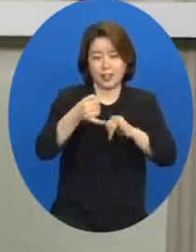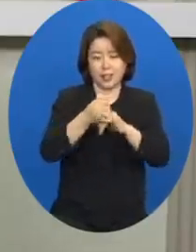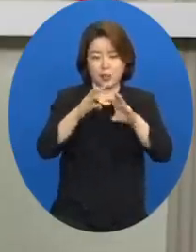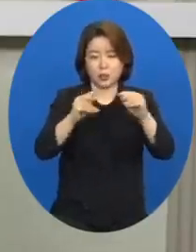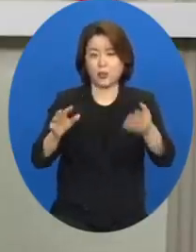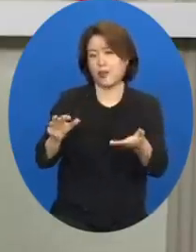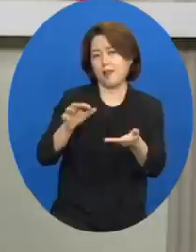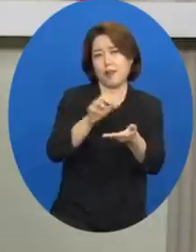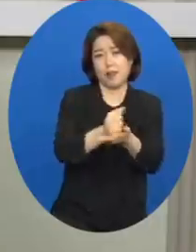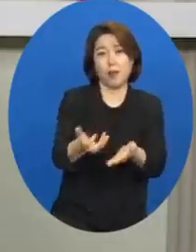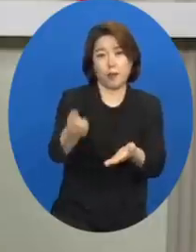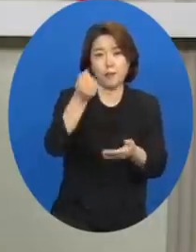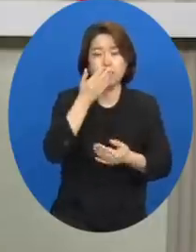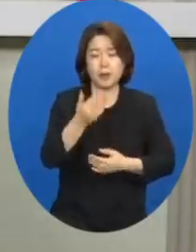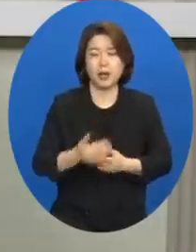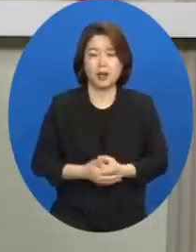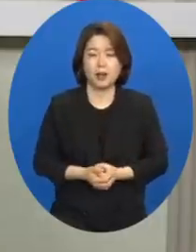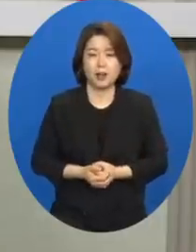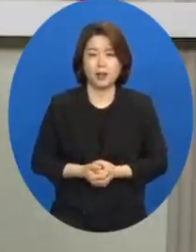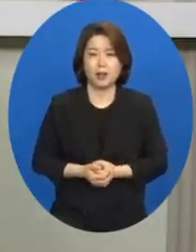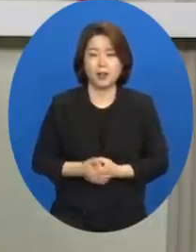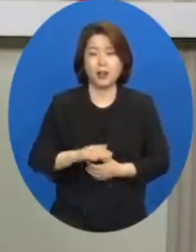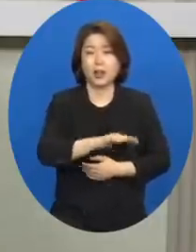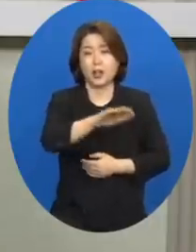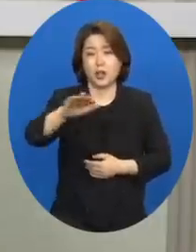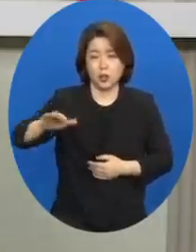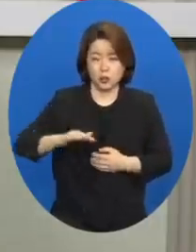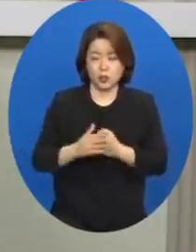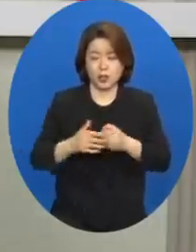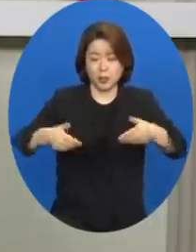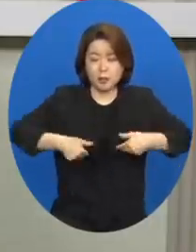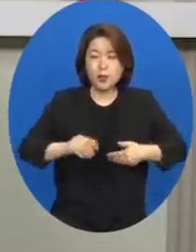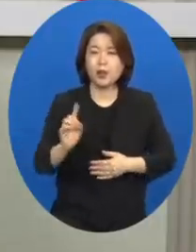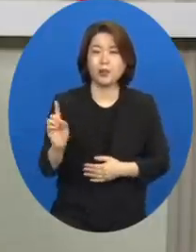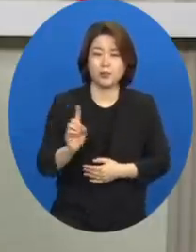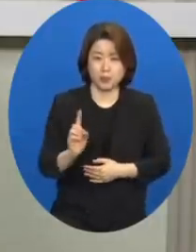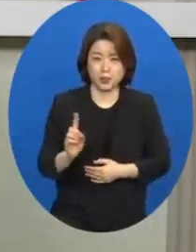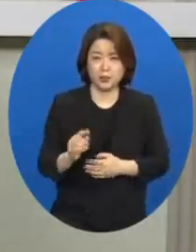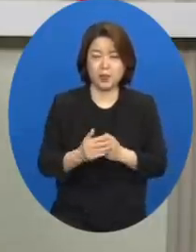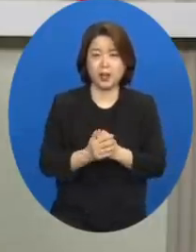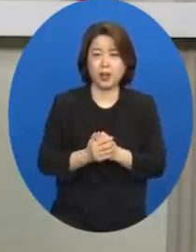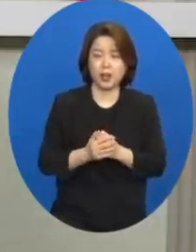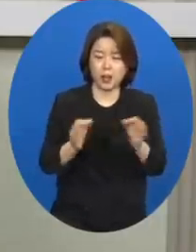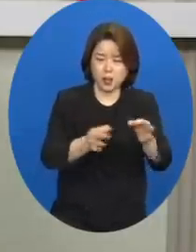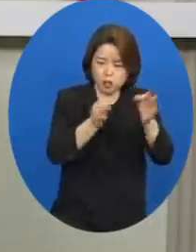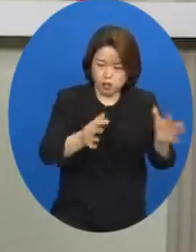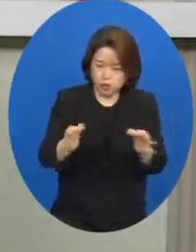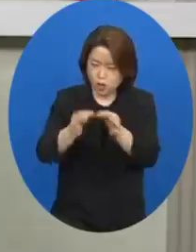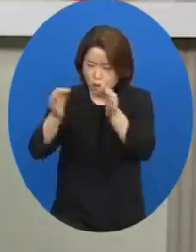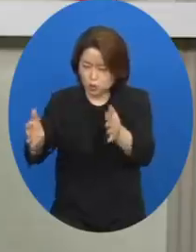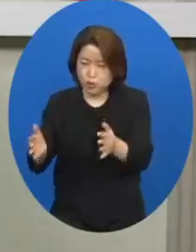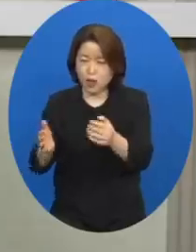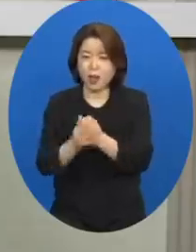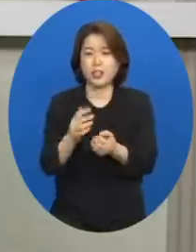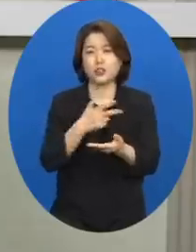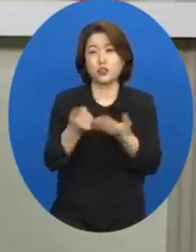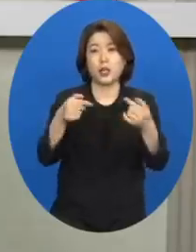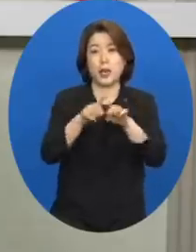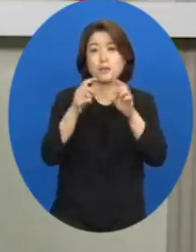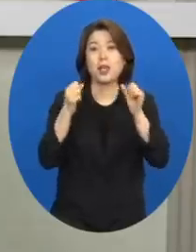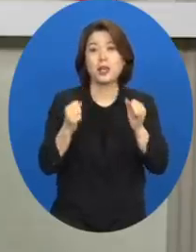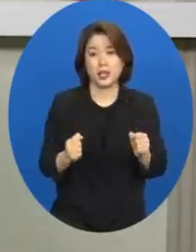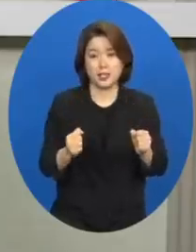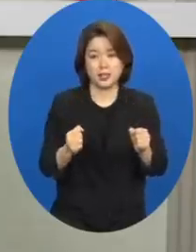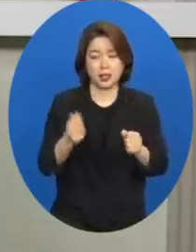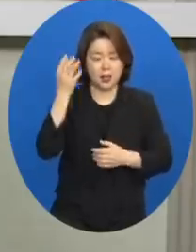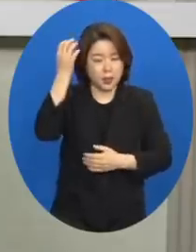것이죠 우리에게 필요한 것이 매 순간 주님이 함께 계신다는 것을